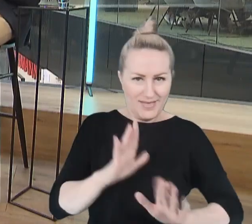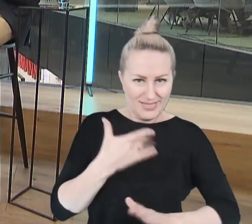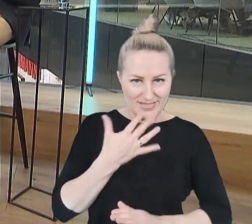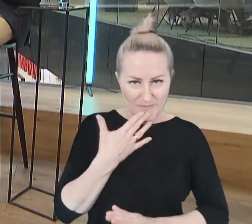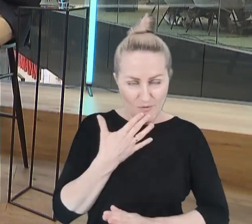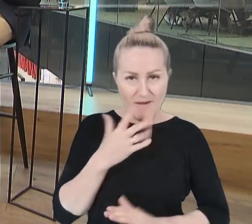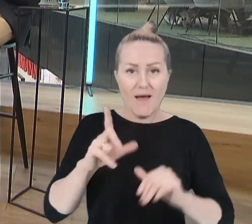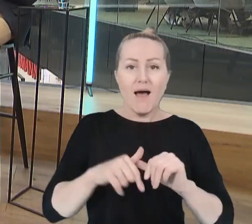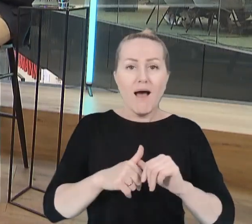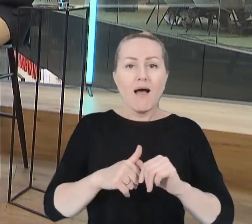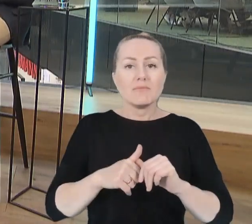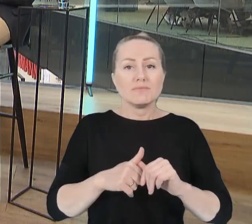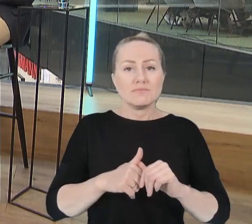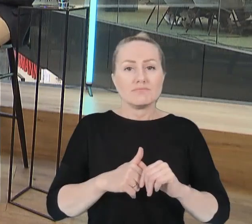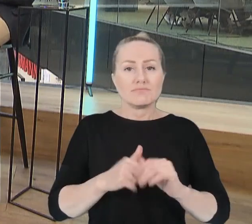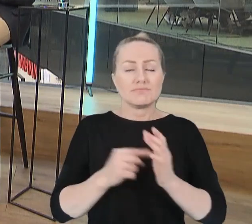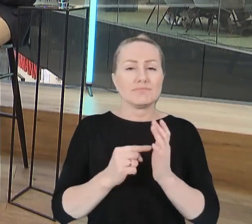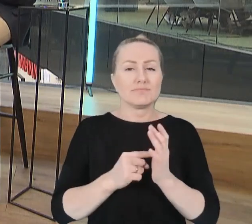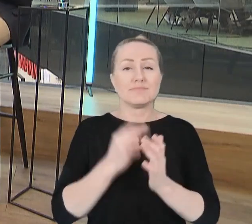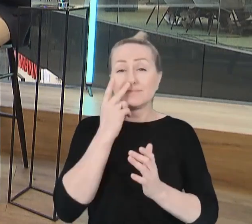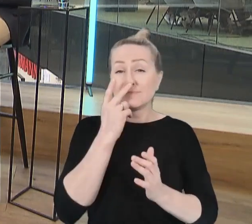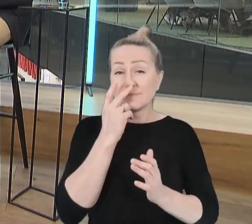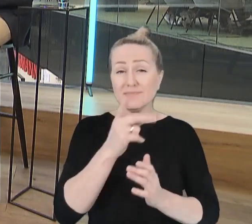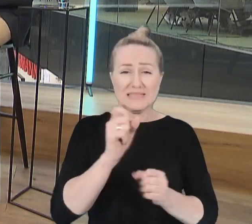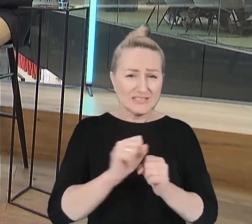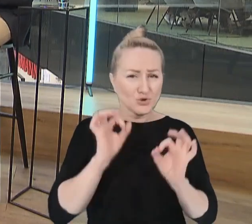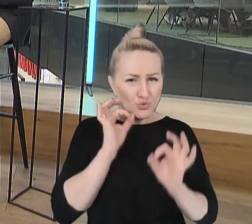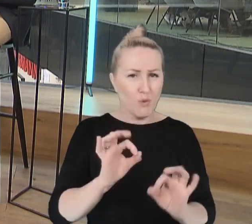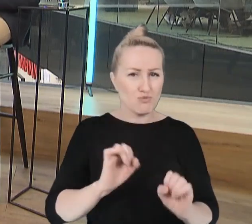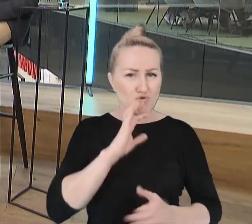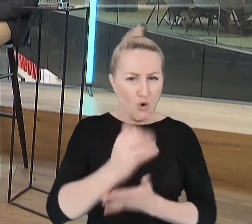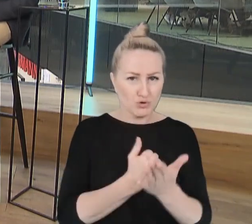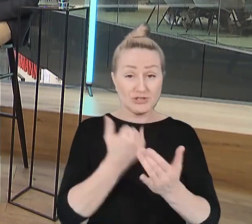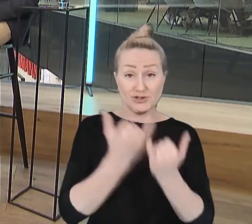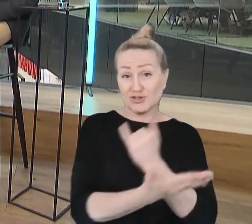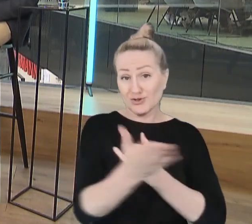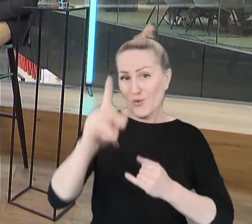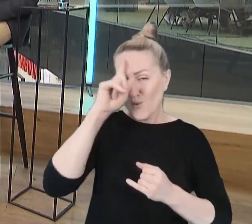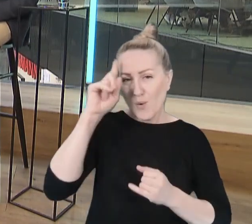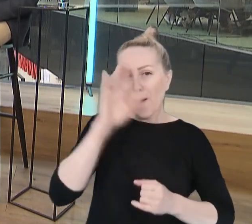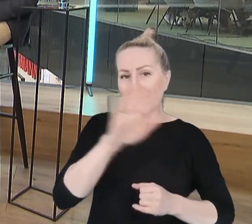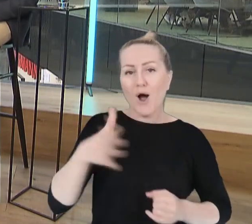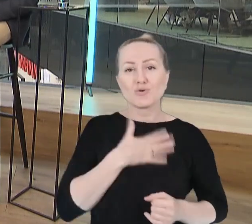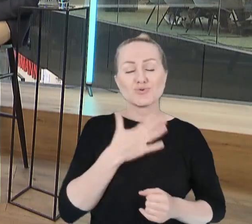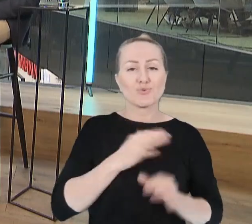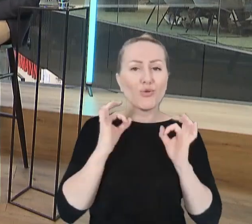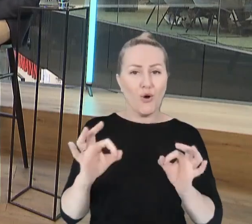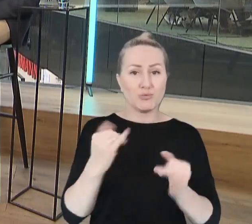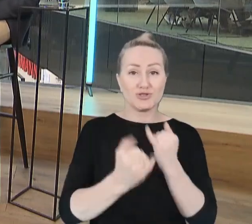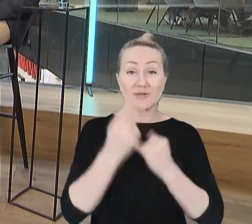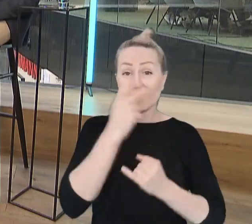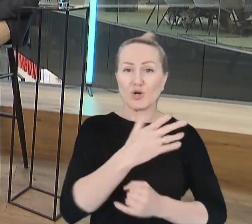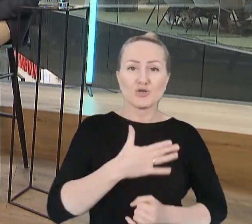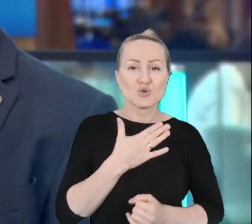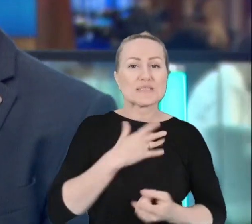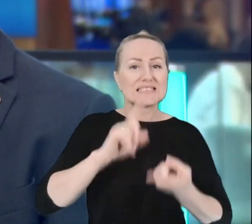że jest korzystne, jeżeli ludzie się czują dobrze, jeżeli czują sens pracy. I dla mnie w ogóle